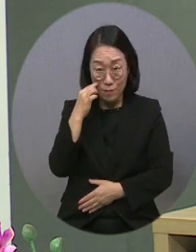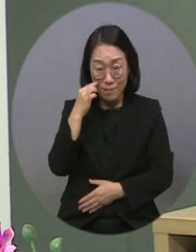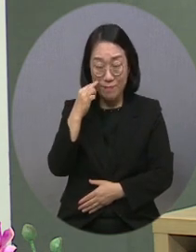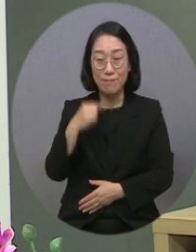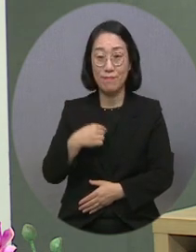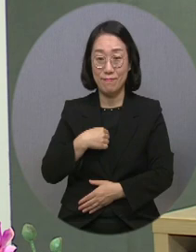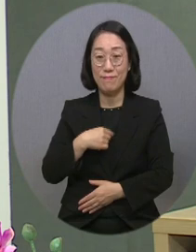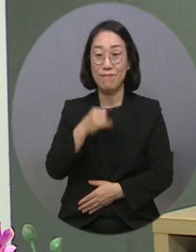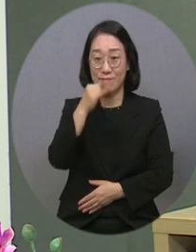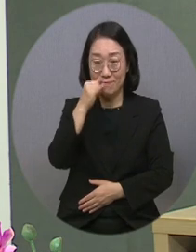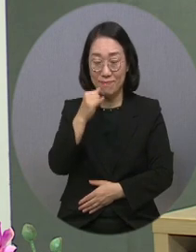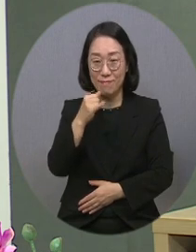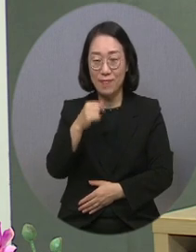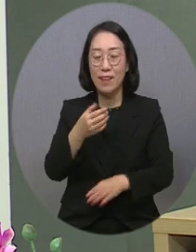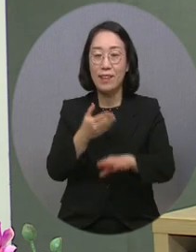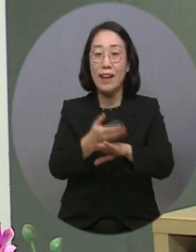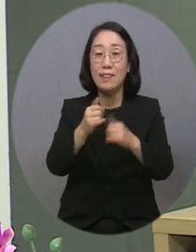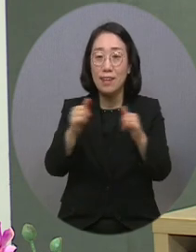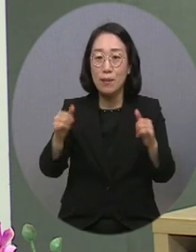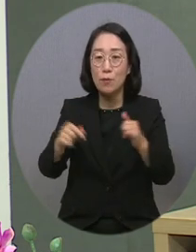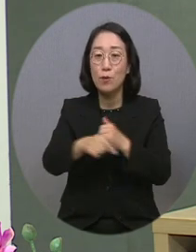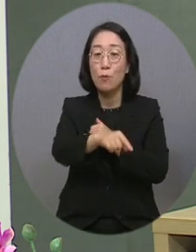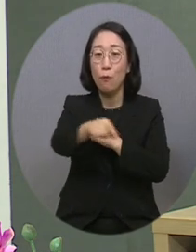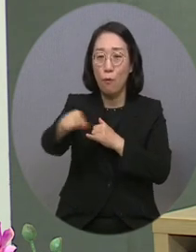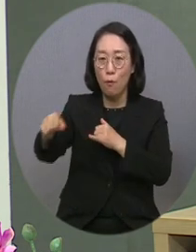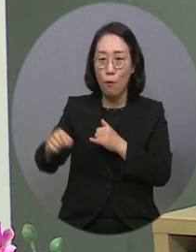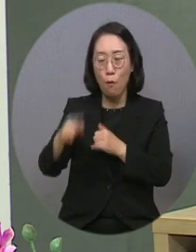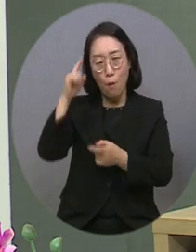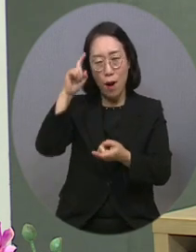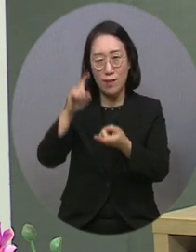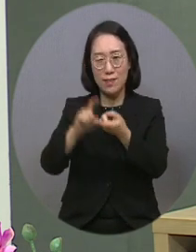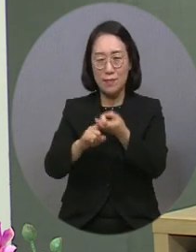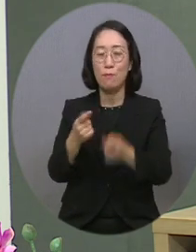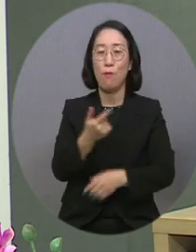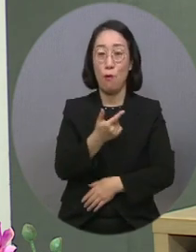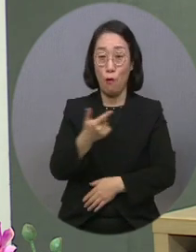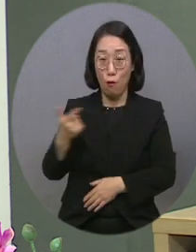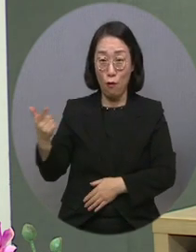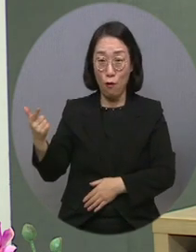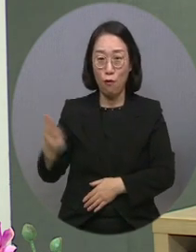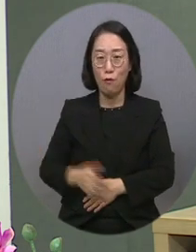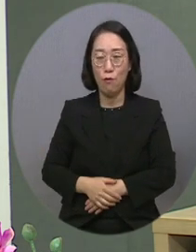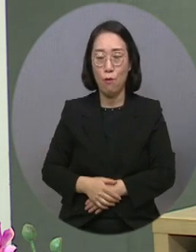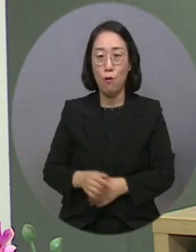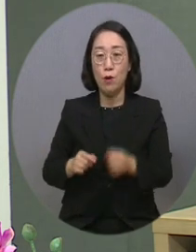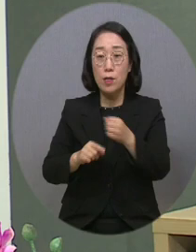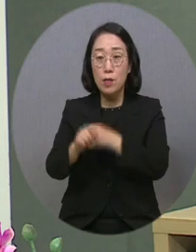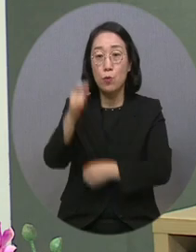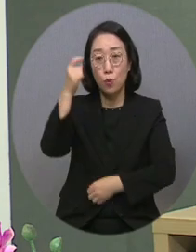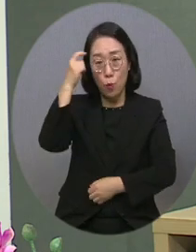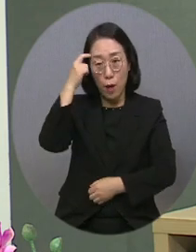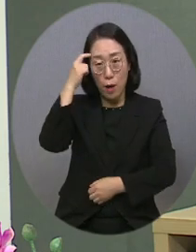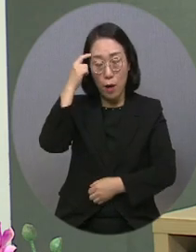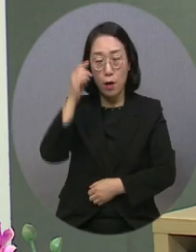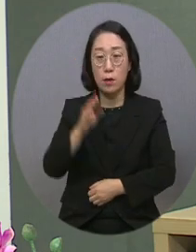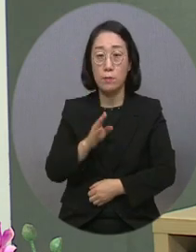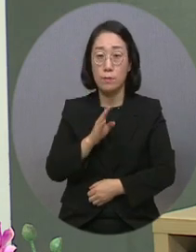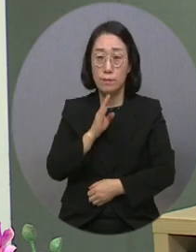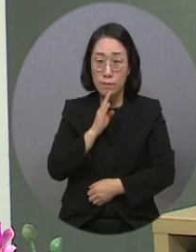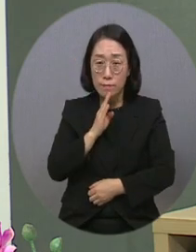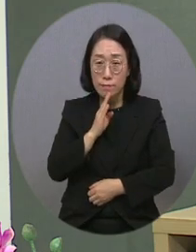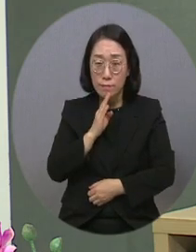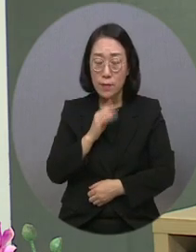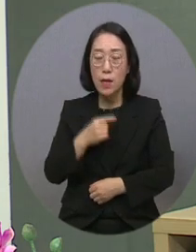있지만은 많은 국민들이 관심을 많이 가지고 있죠. 그 이유는 과연